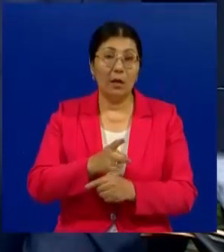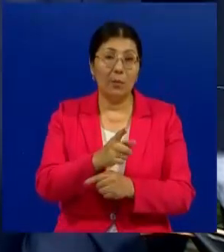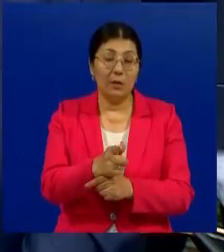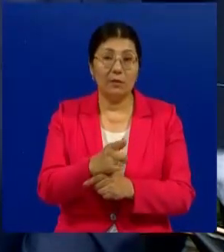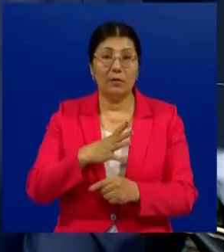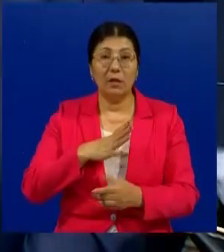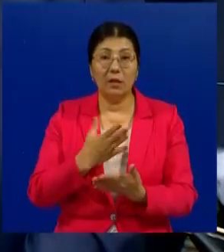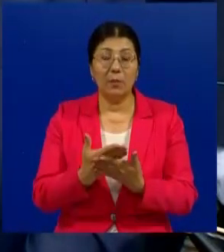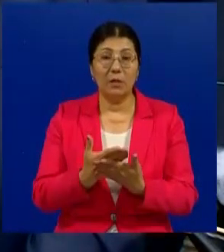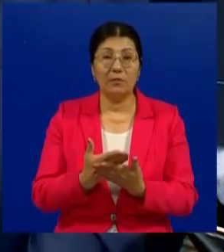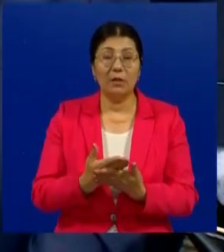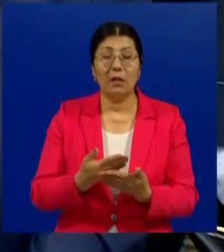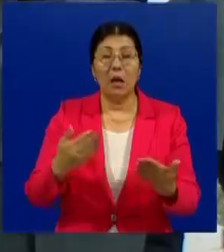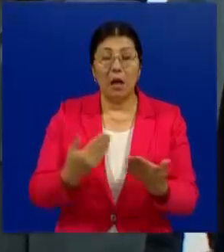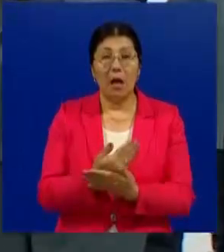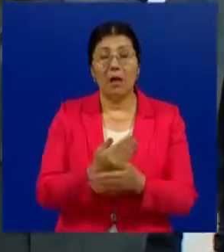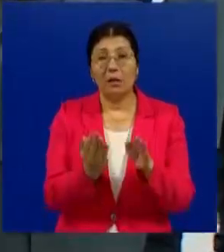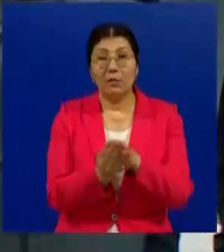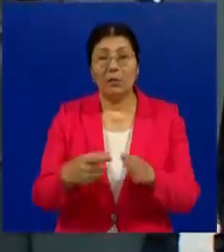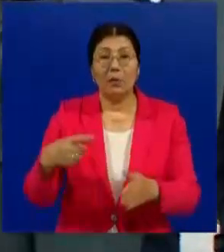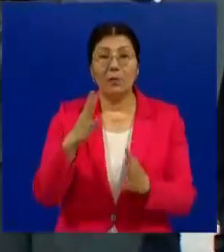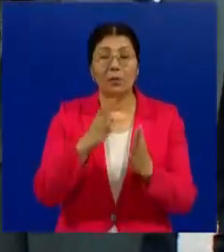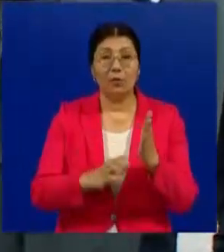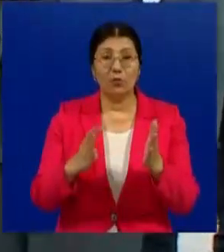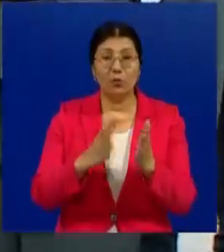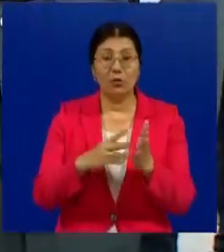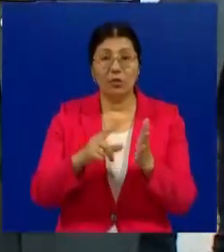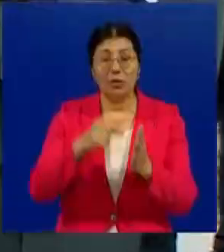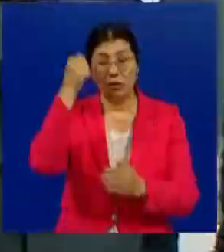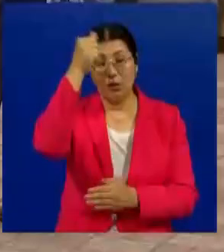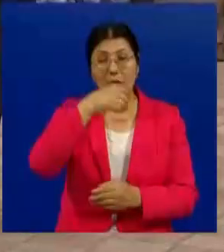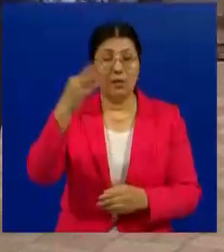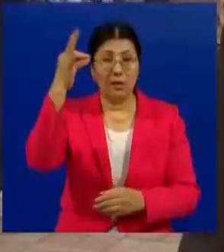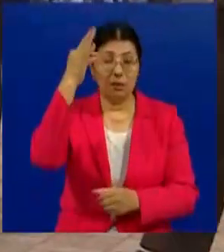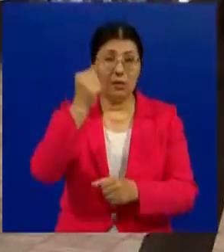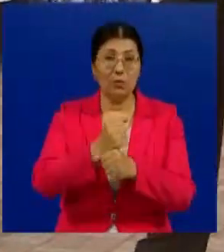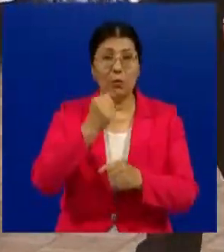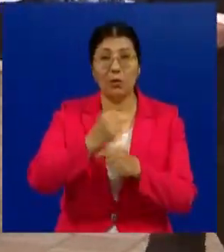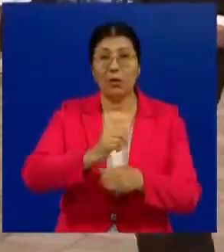боздақтардың сүйектері кейін қайта жерленіп, 1997 жылы ескерткіш орнатылды.